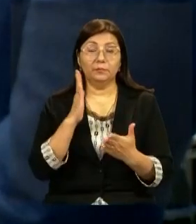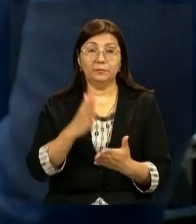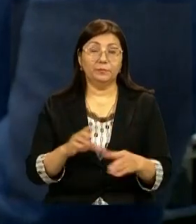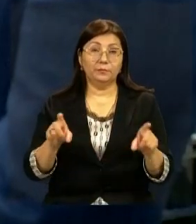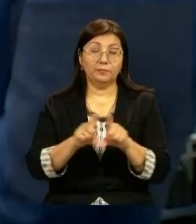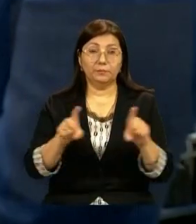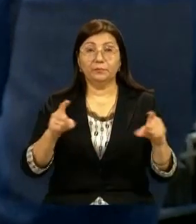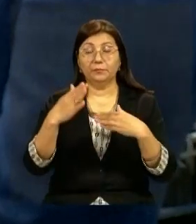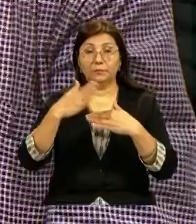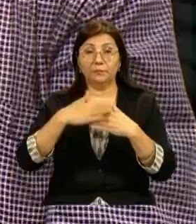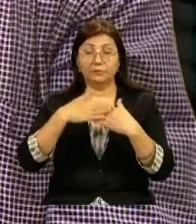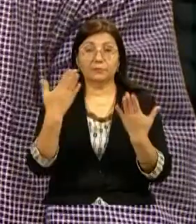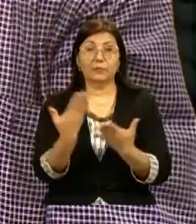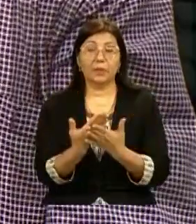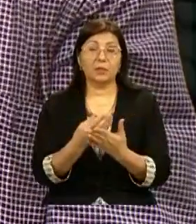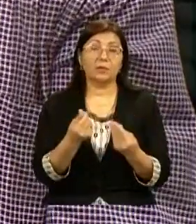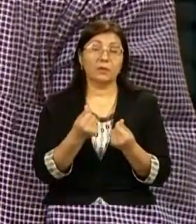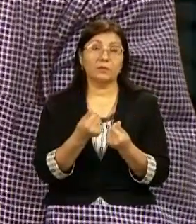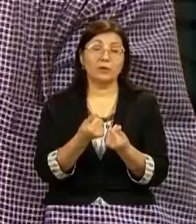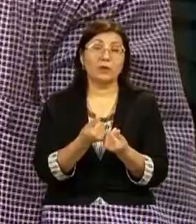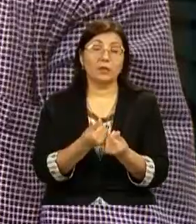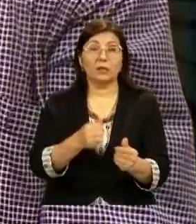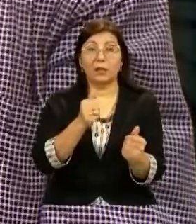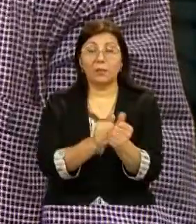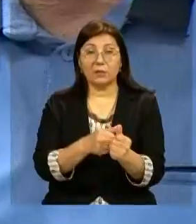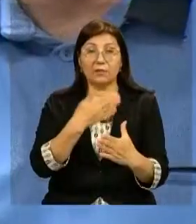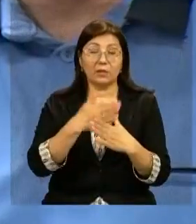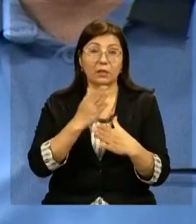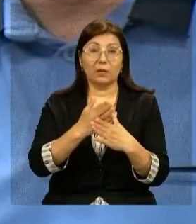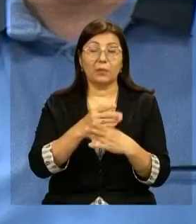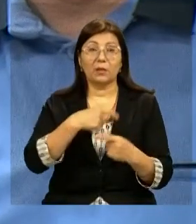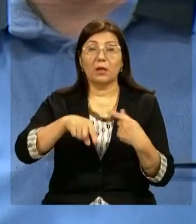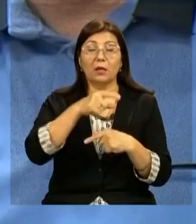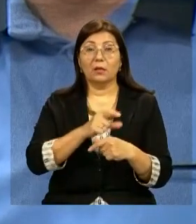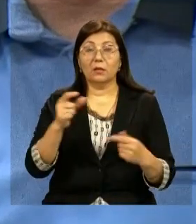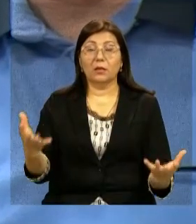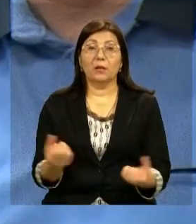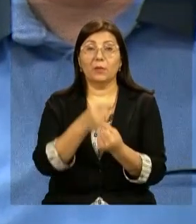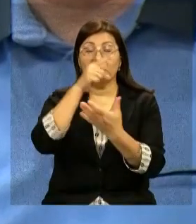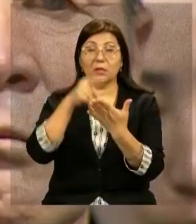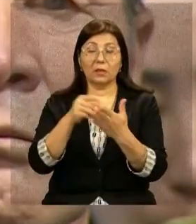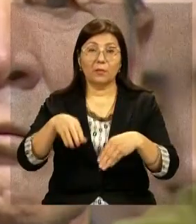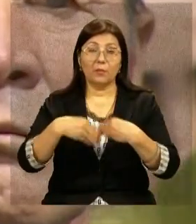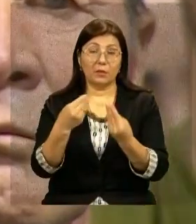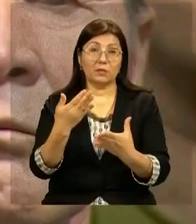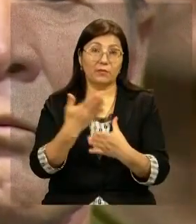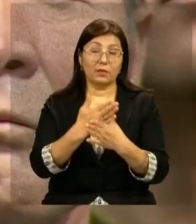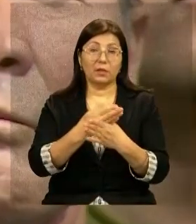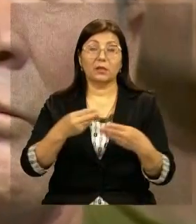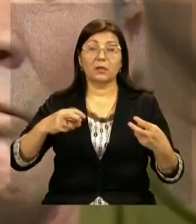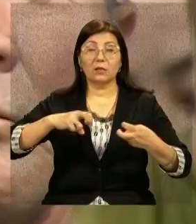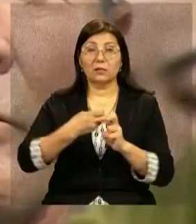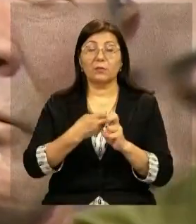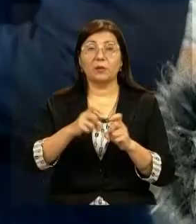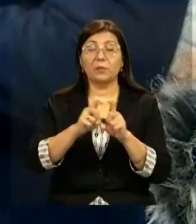школа, вопросами компенсации за погибший скот и отсрочкой платежей по кредитам. Предприниматели также подняли вопрос о выплате компенсации за поврежденное